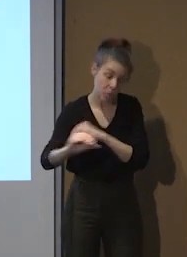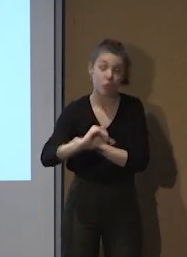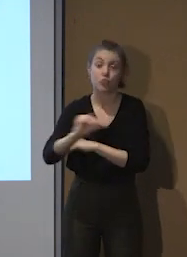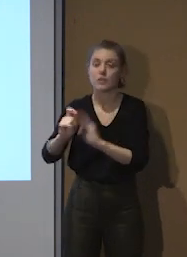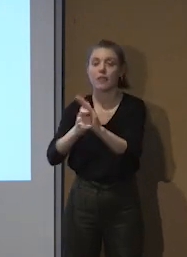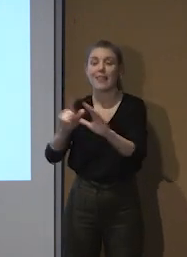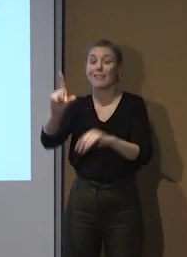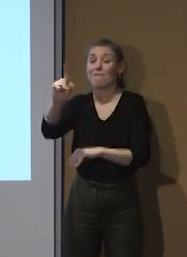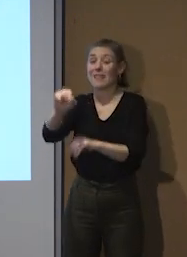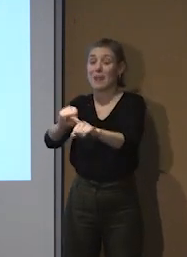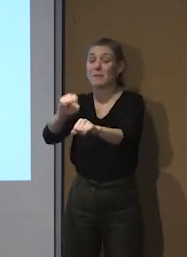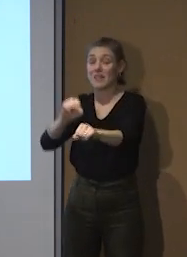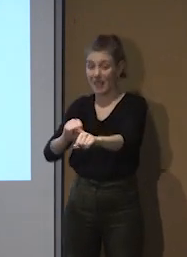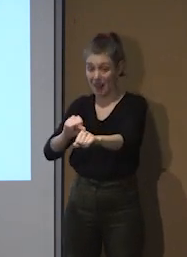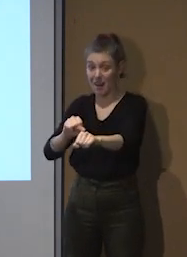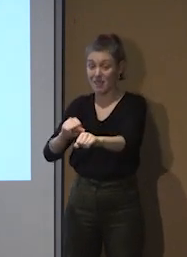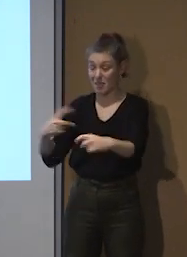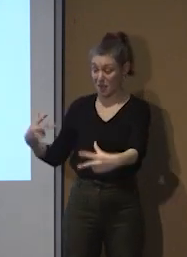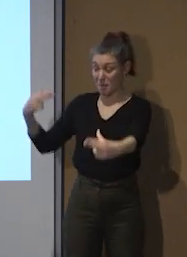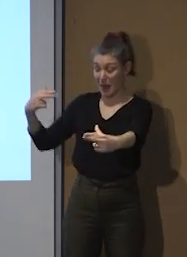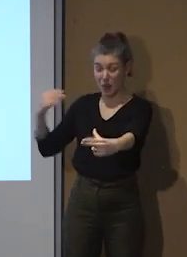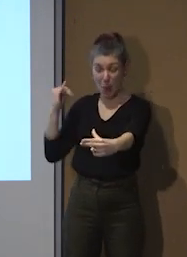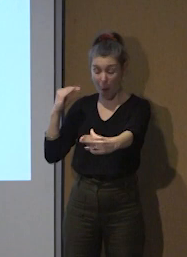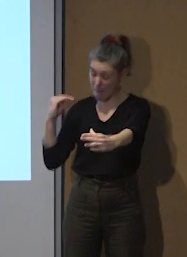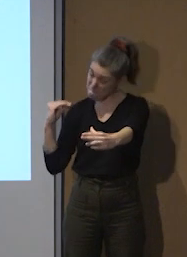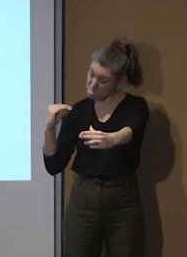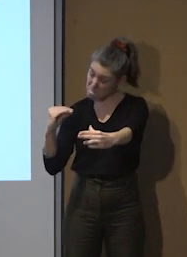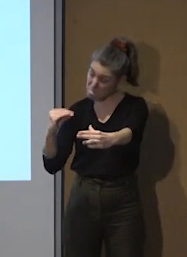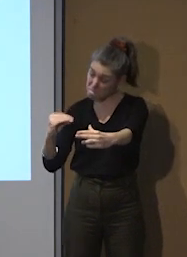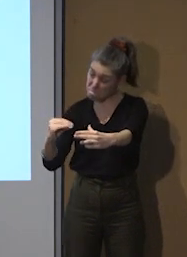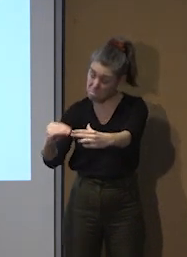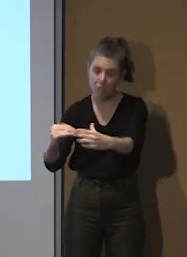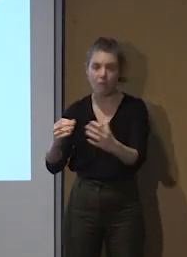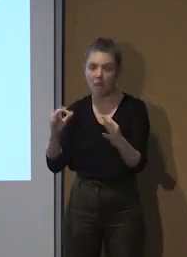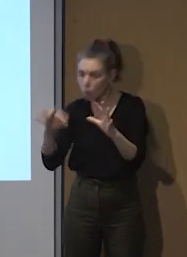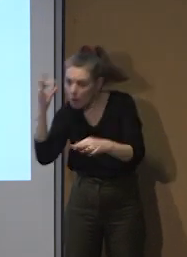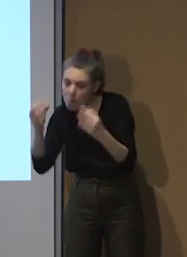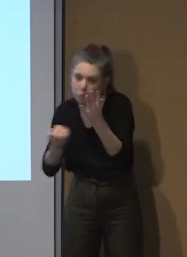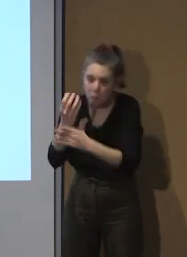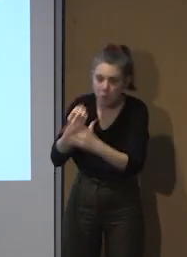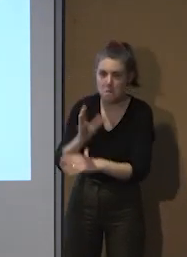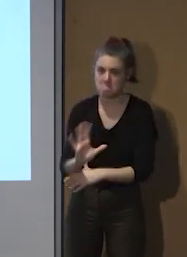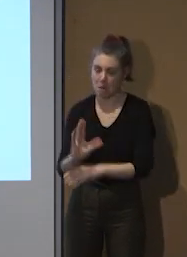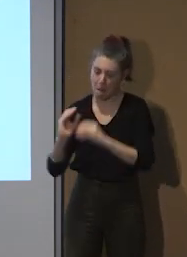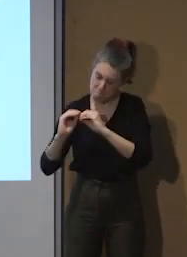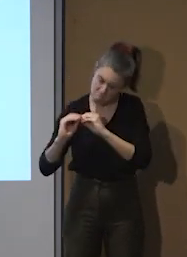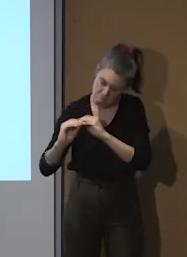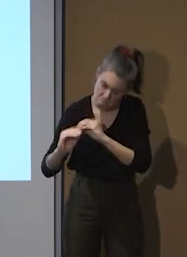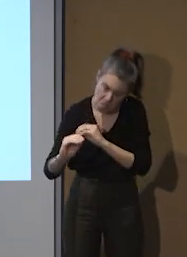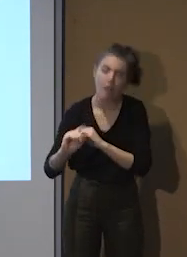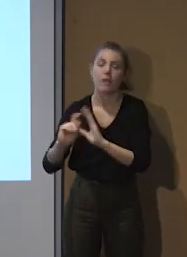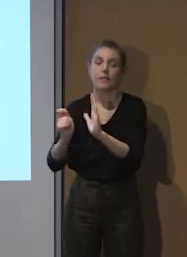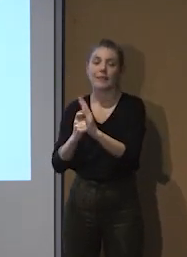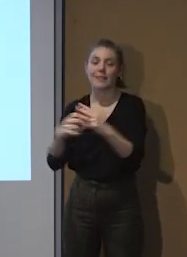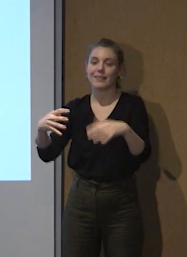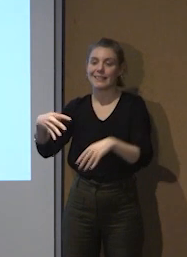allez voir. Une longue période de glaciation des connaissances jusqu'à la Renaissance, le XIVe siècle, puis la